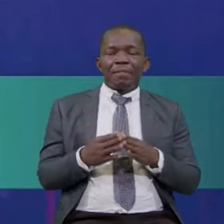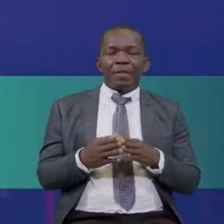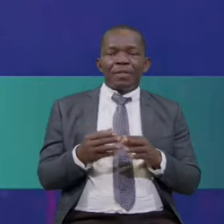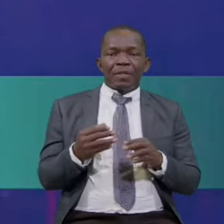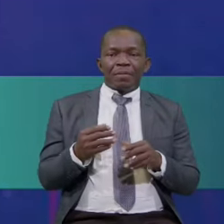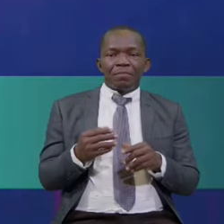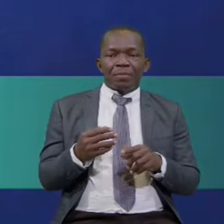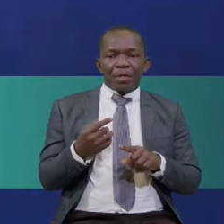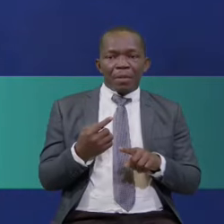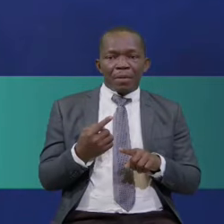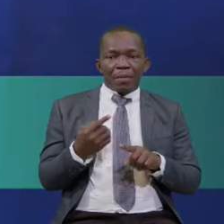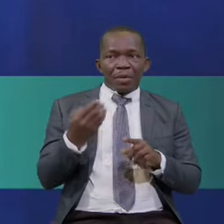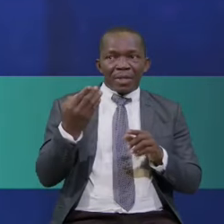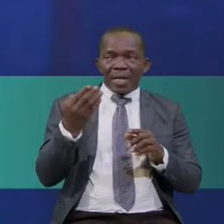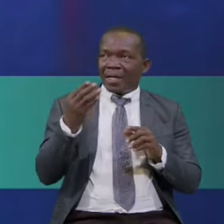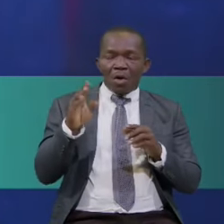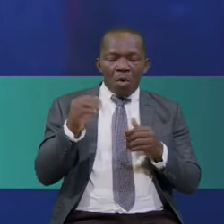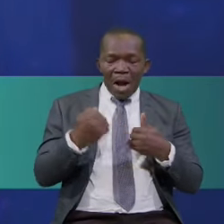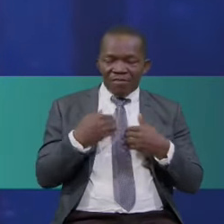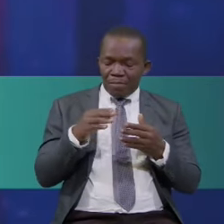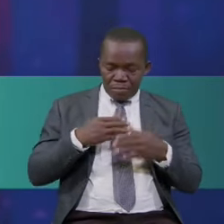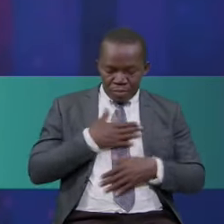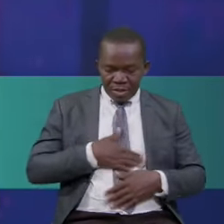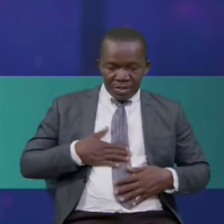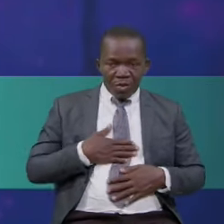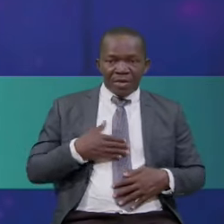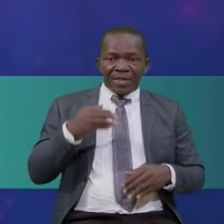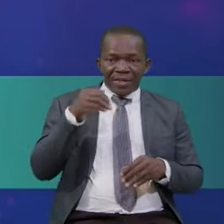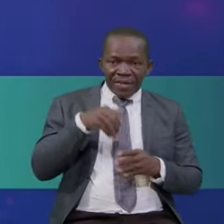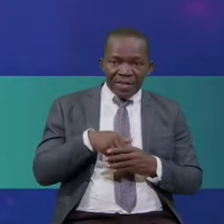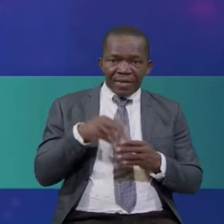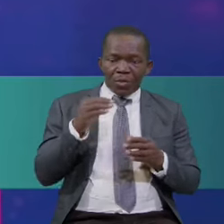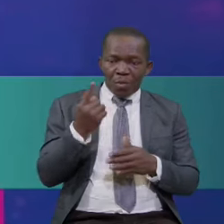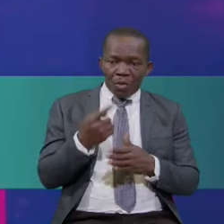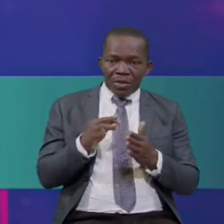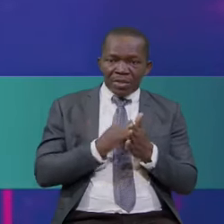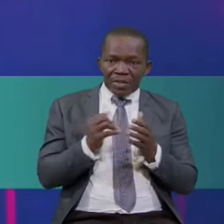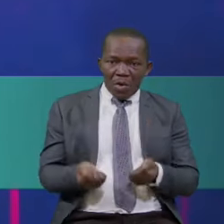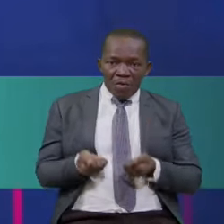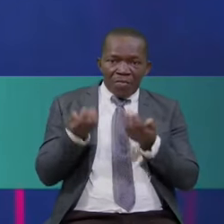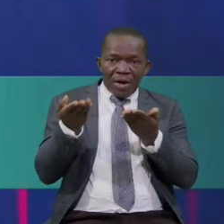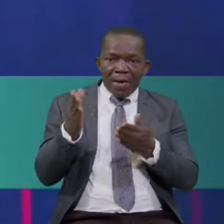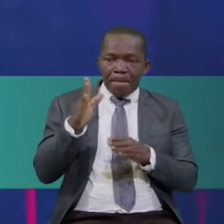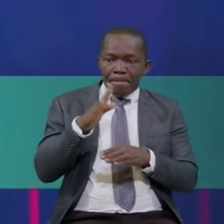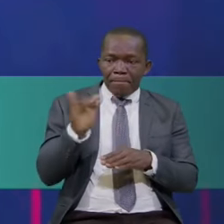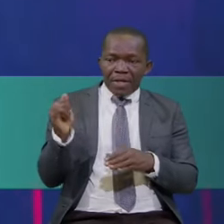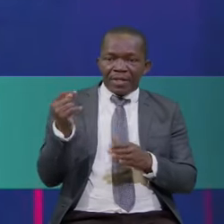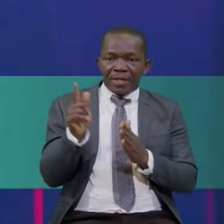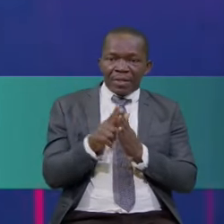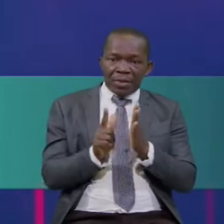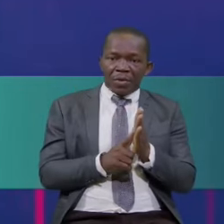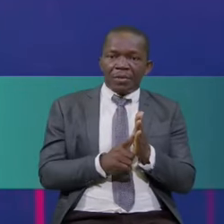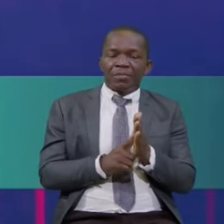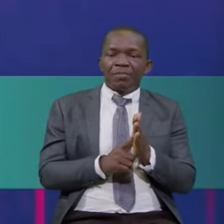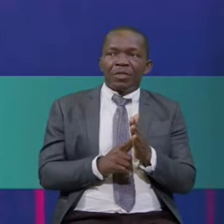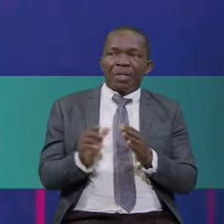la loi ce qu'on offre selon la loi tu n'as ni